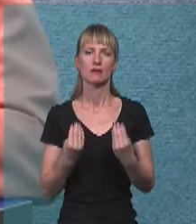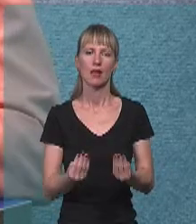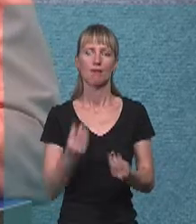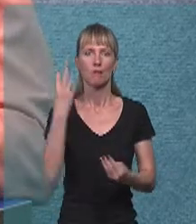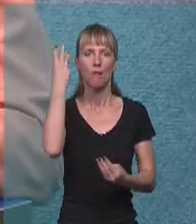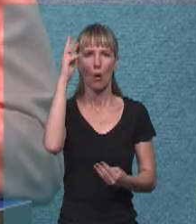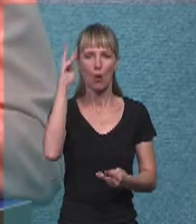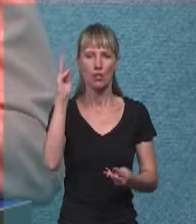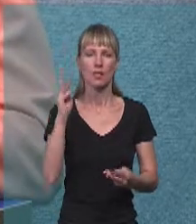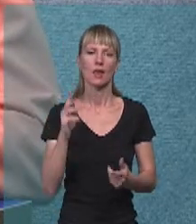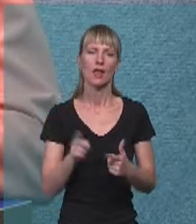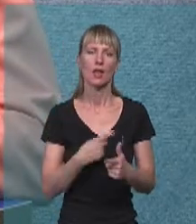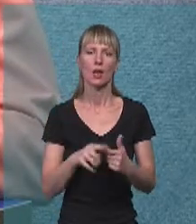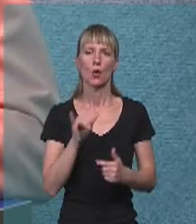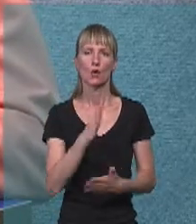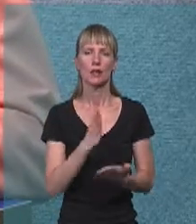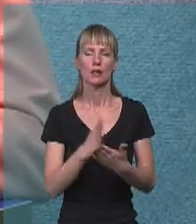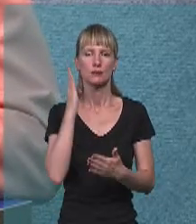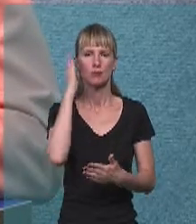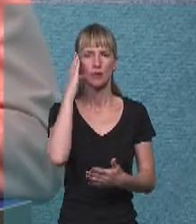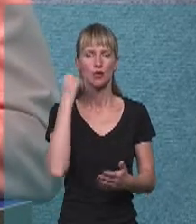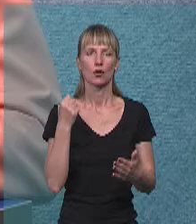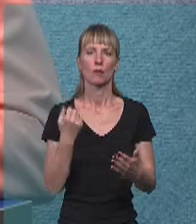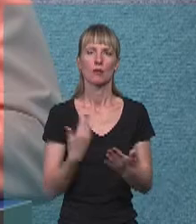ж таки в нього є здібності, ну, наприклад, до IT?